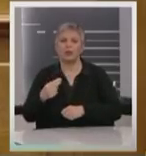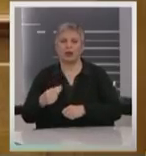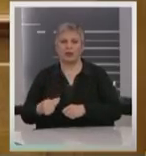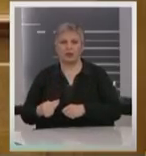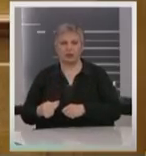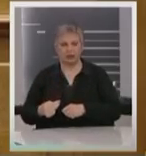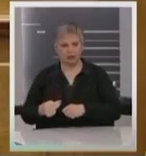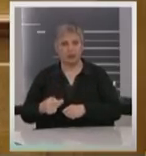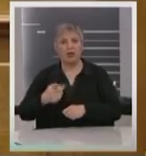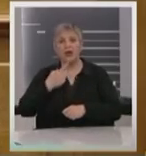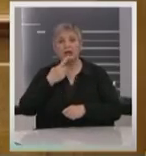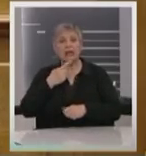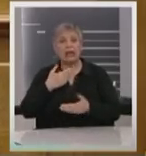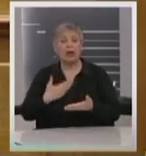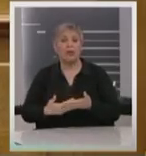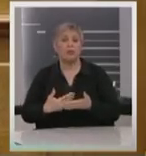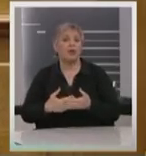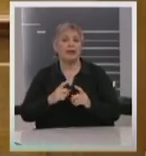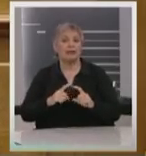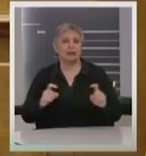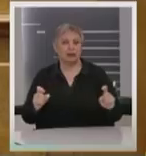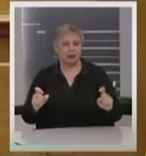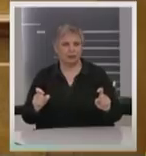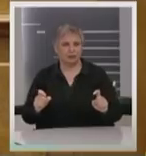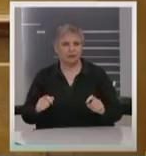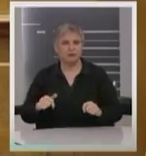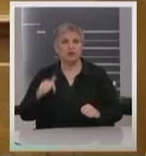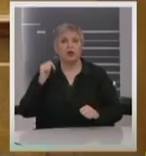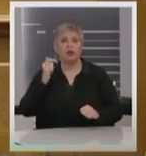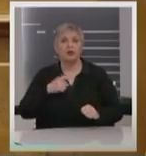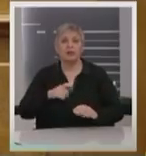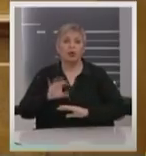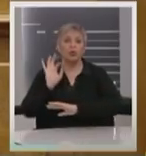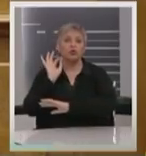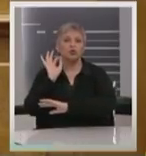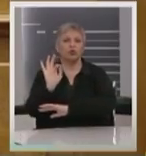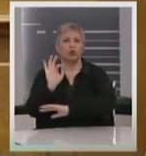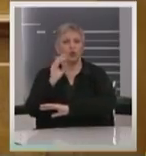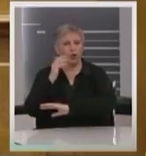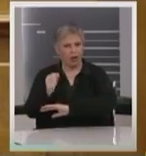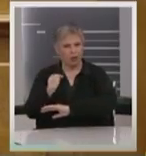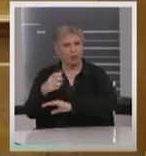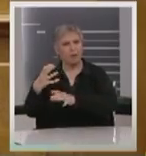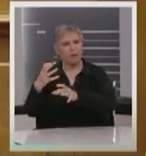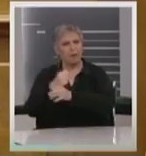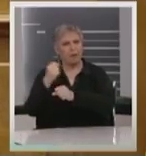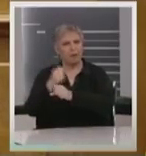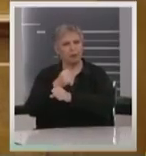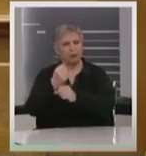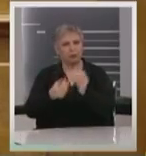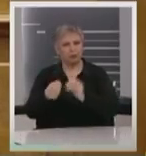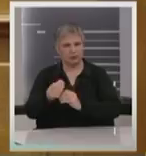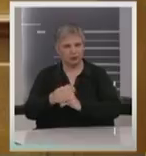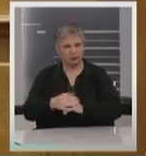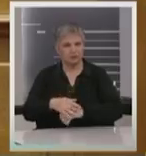αυτό, επικαλείται την υπέρβαση των στόχων του πλεονάσματος. Είναι ψέμα. Μετά